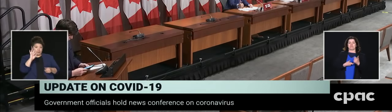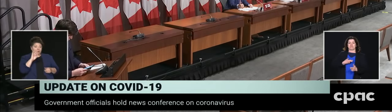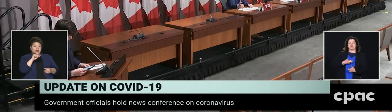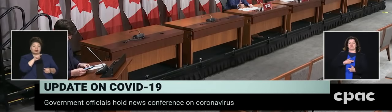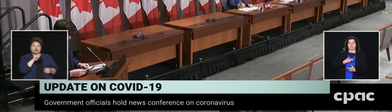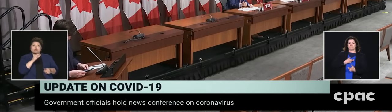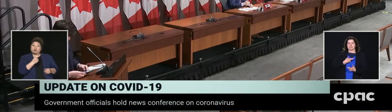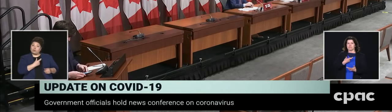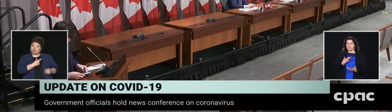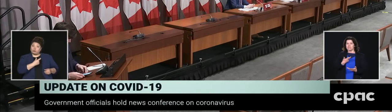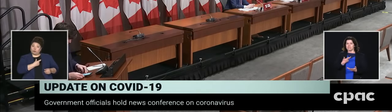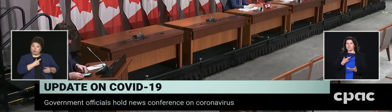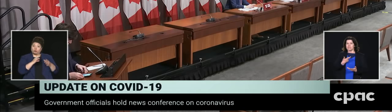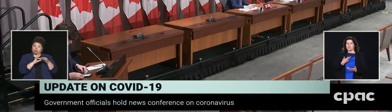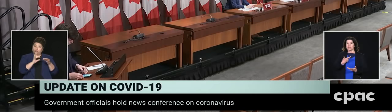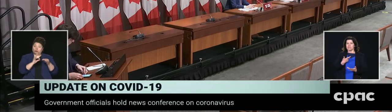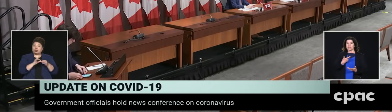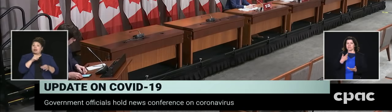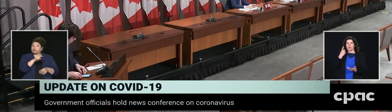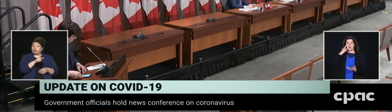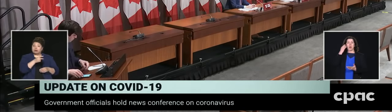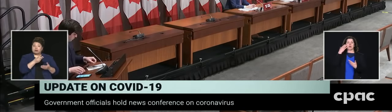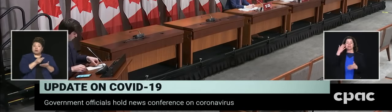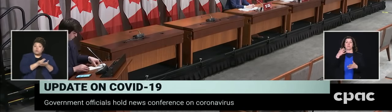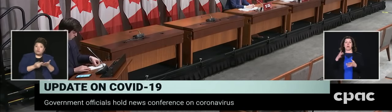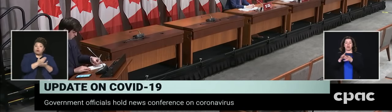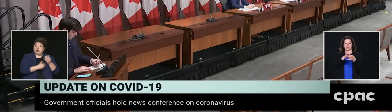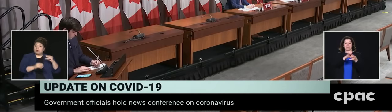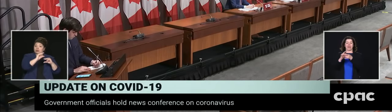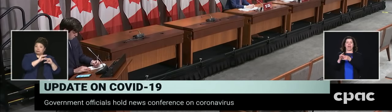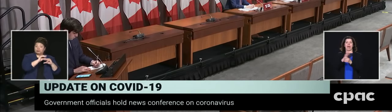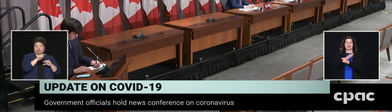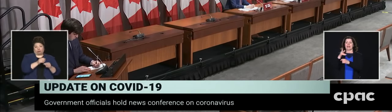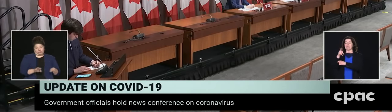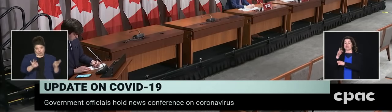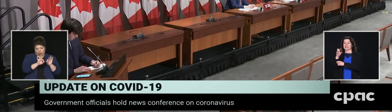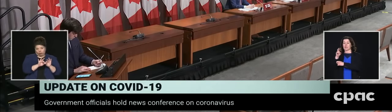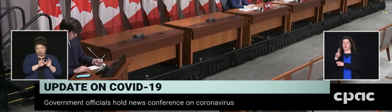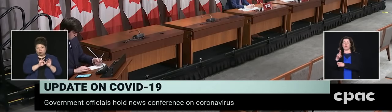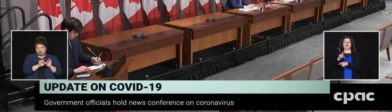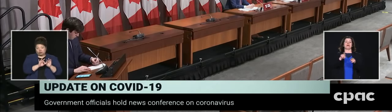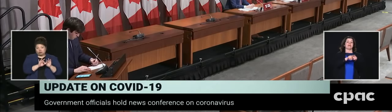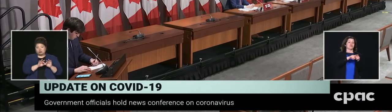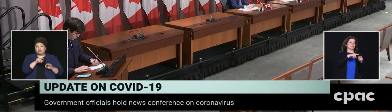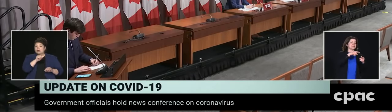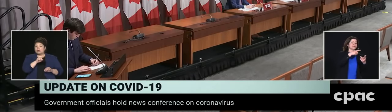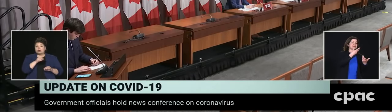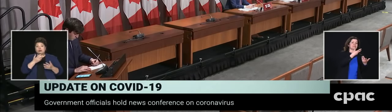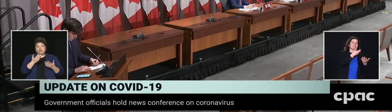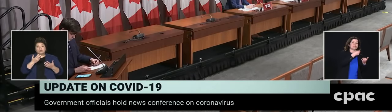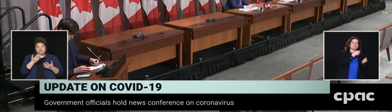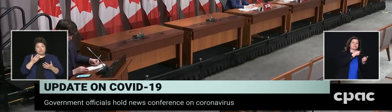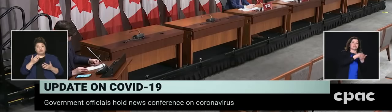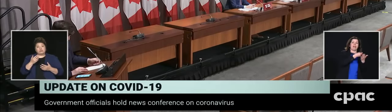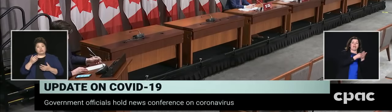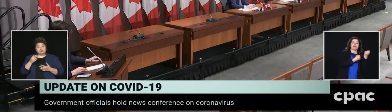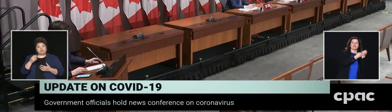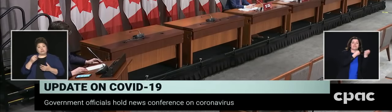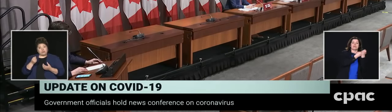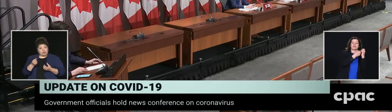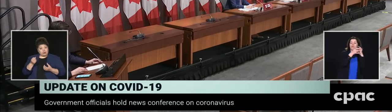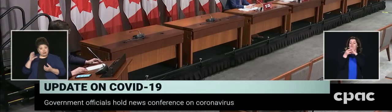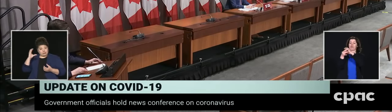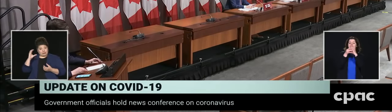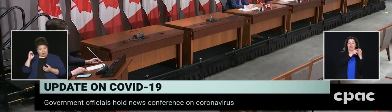PCU et la subvention salariale. Alors, nous suivons cette interaction de très proche,